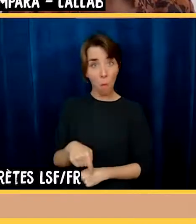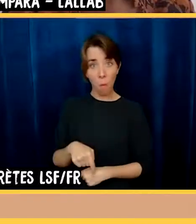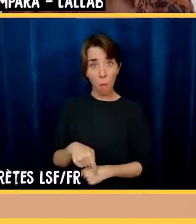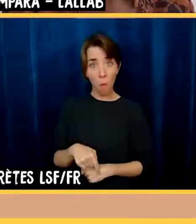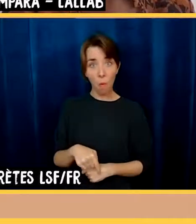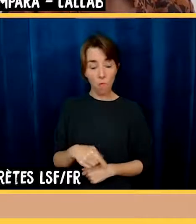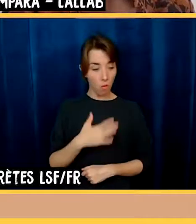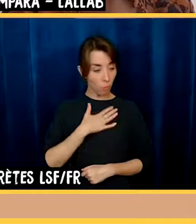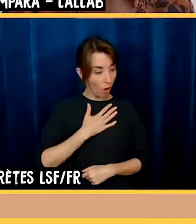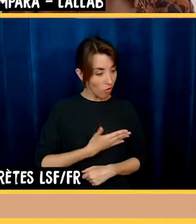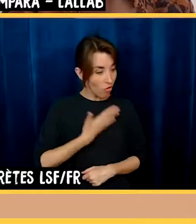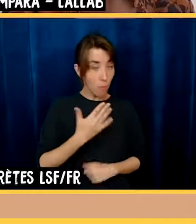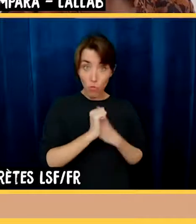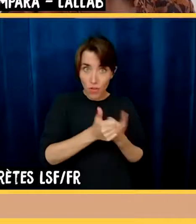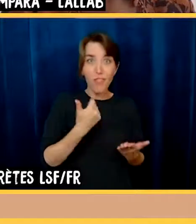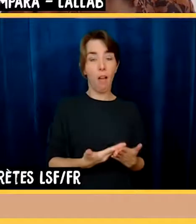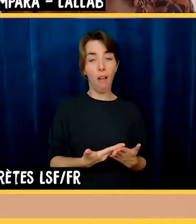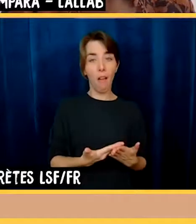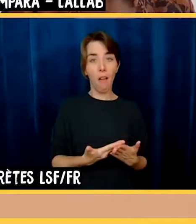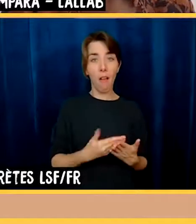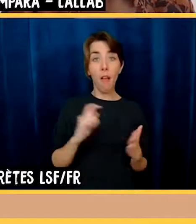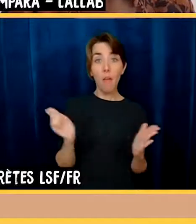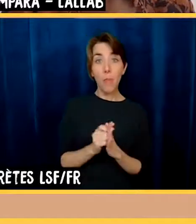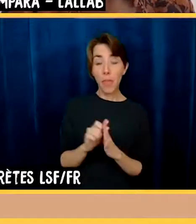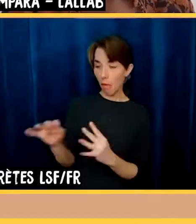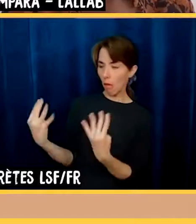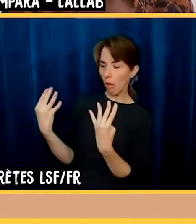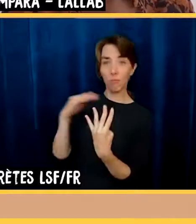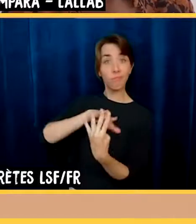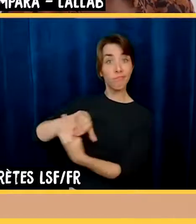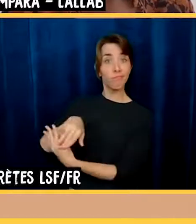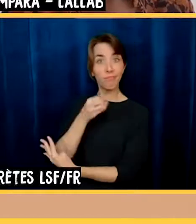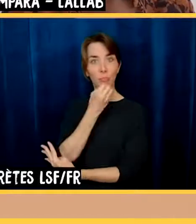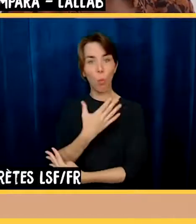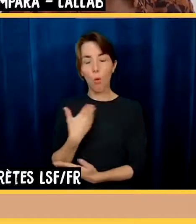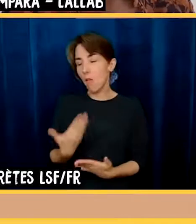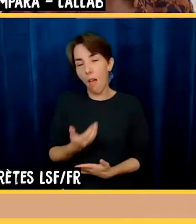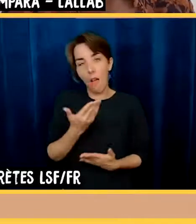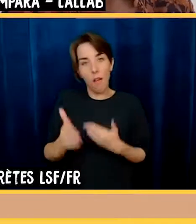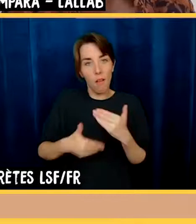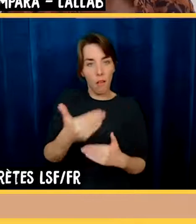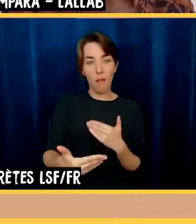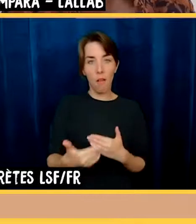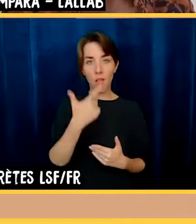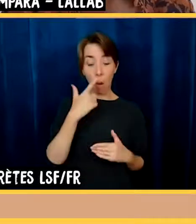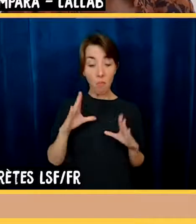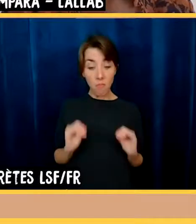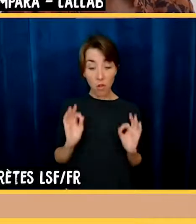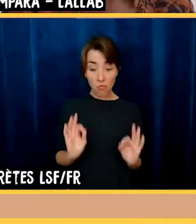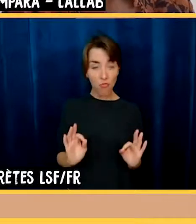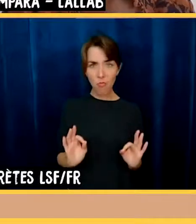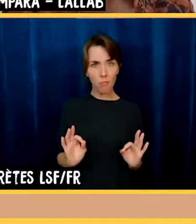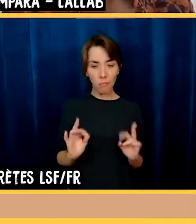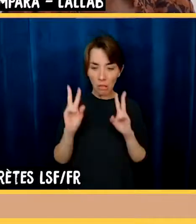Et je crois que le détachement de ce regard-là, c'est vraiment le point le plus important. On n'a pas à chercher de légitimité, en fait. On n'a pas à la chercher parce